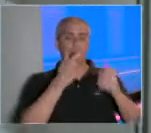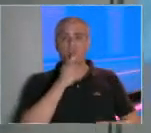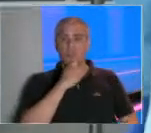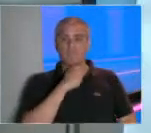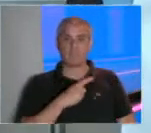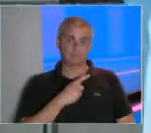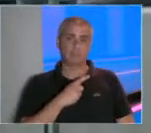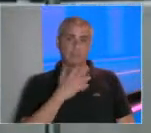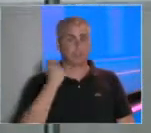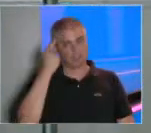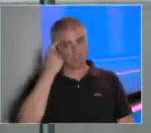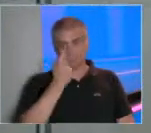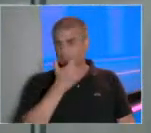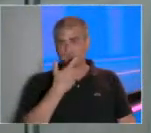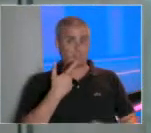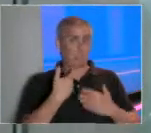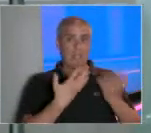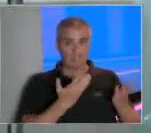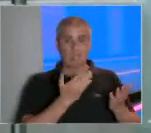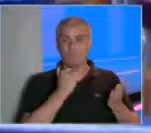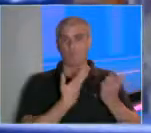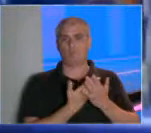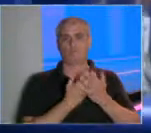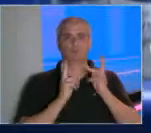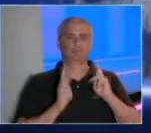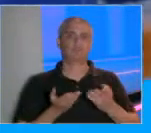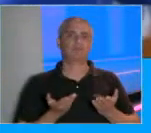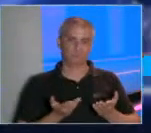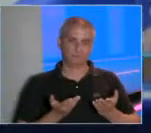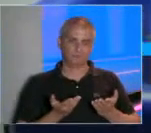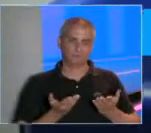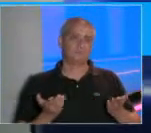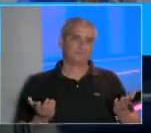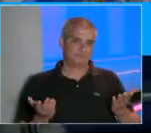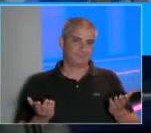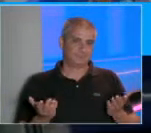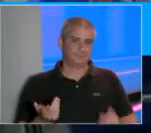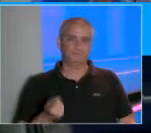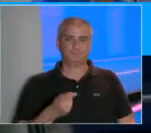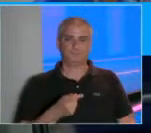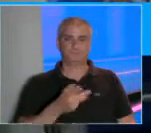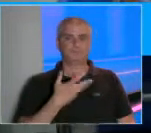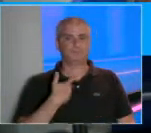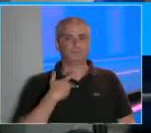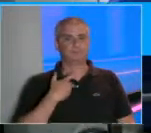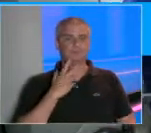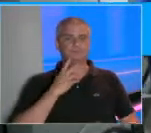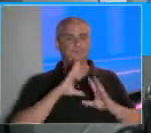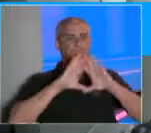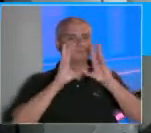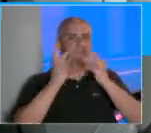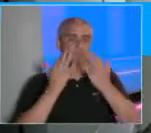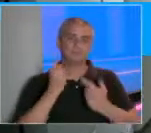ויצמן הייתה הנחה שכמעט ואין כאלה, אבל העובדה היא שהם ישנם. עכשיו, ואז אם נתקן את המספרים,